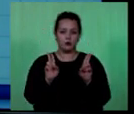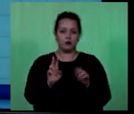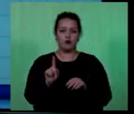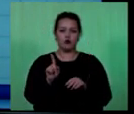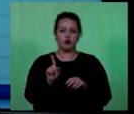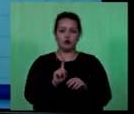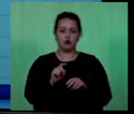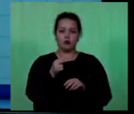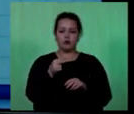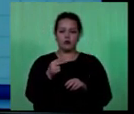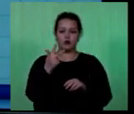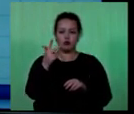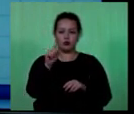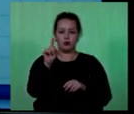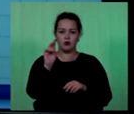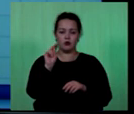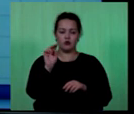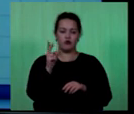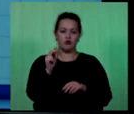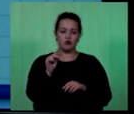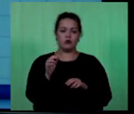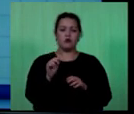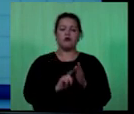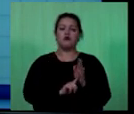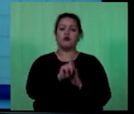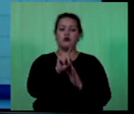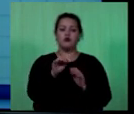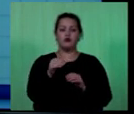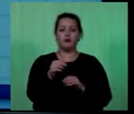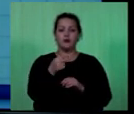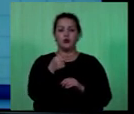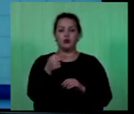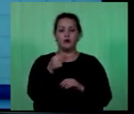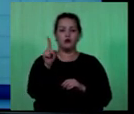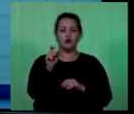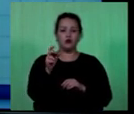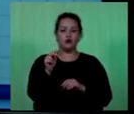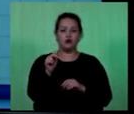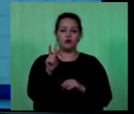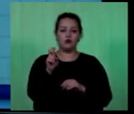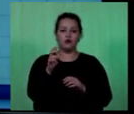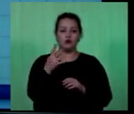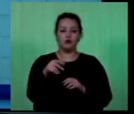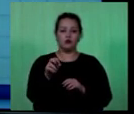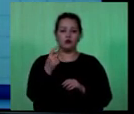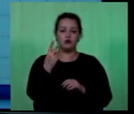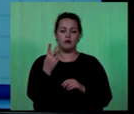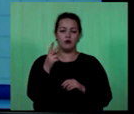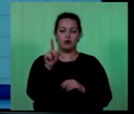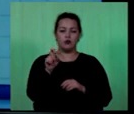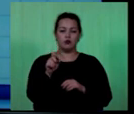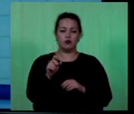чтобы сравнить трехзначные числа сначала сравним сотни числе 242 сотни числе